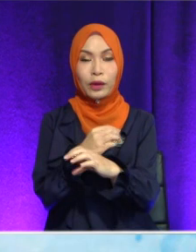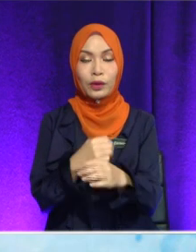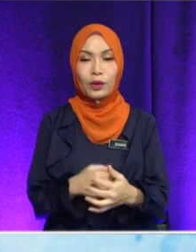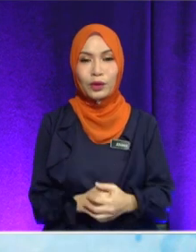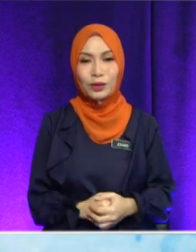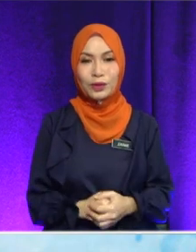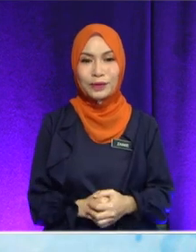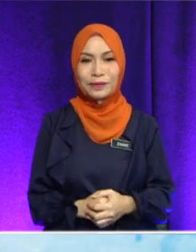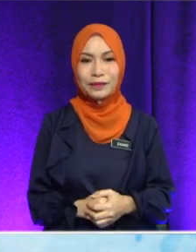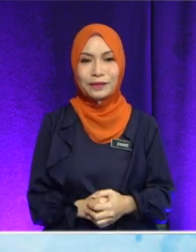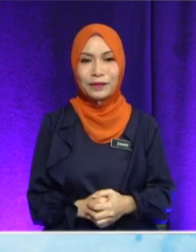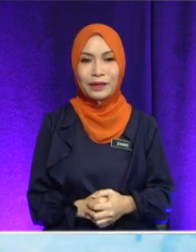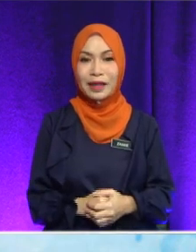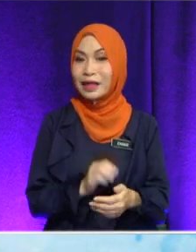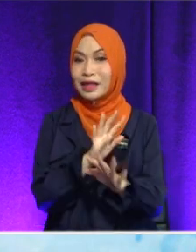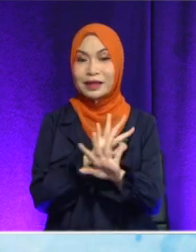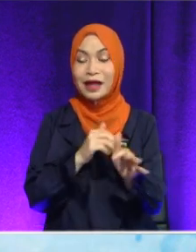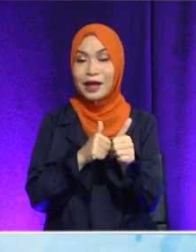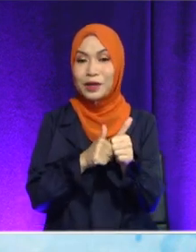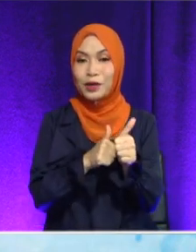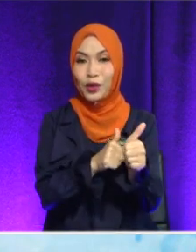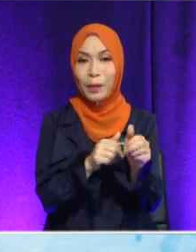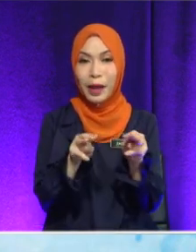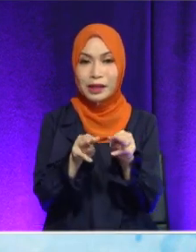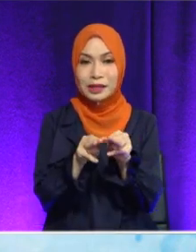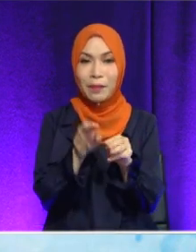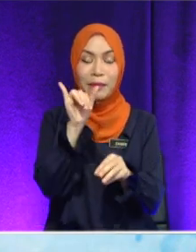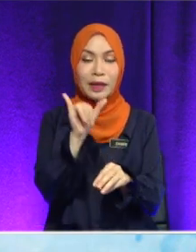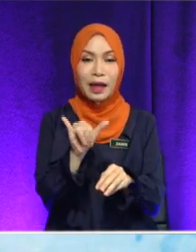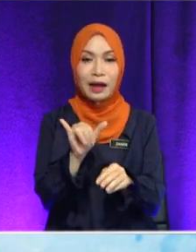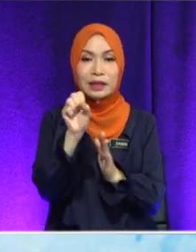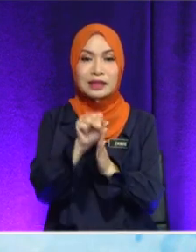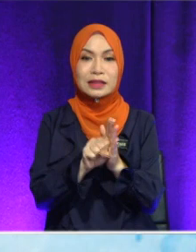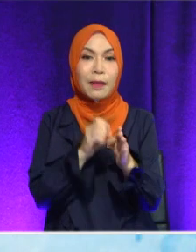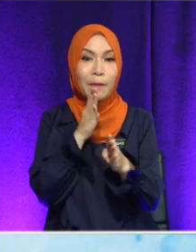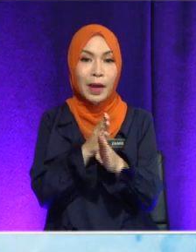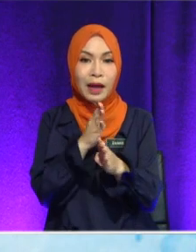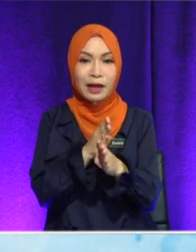menolak kepada bentuk adalah bentuk yang reality-petak